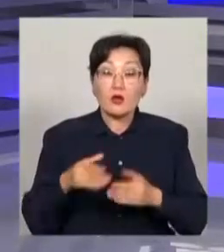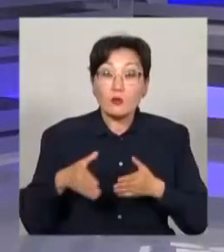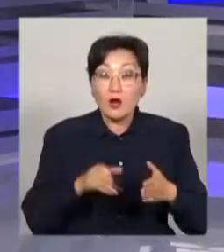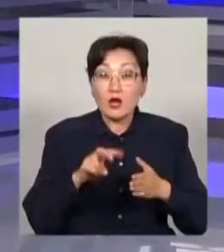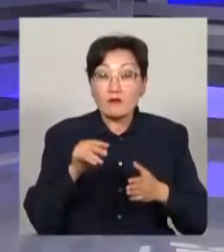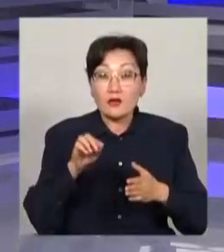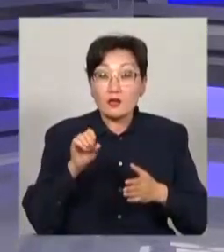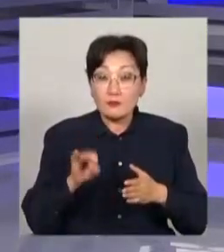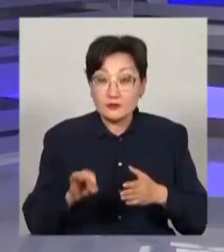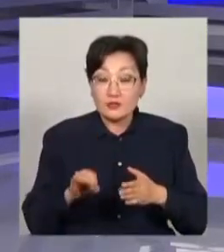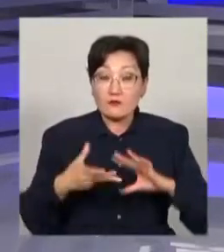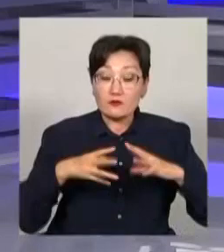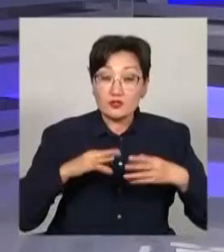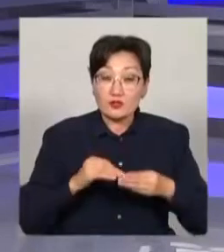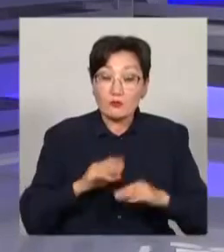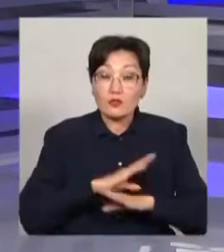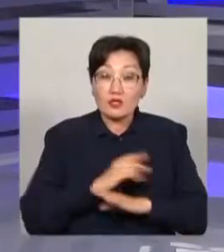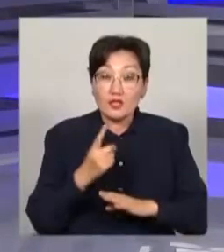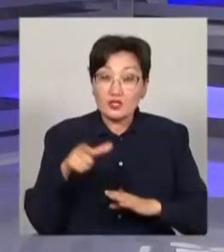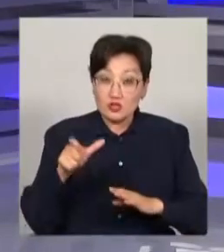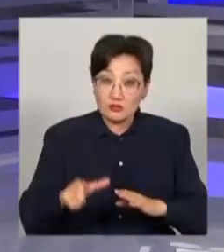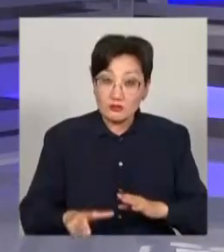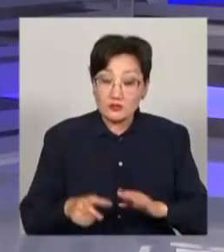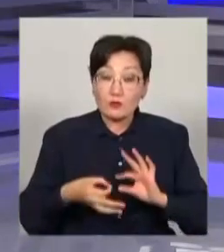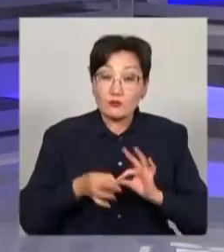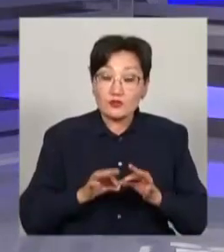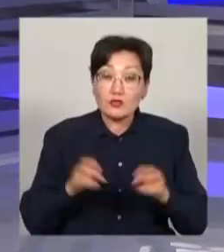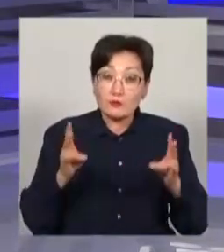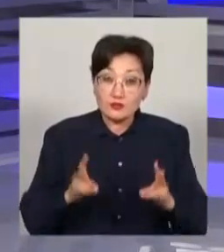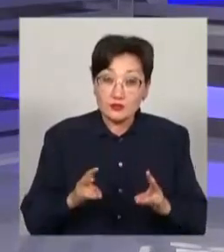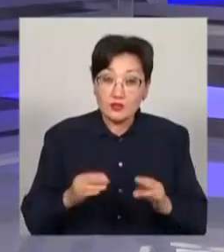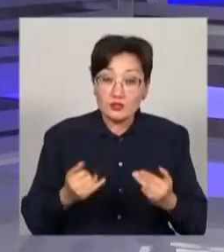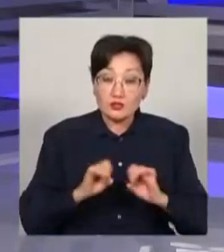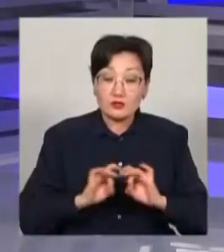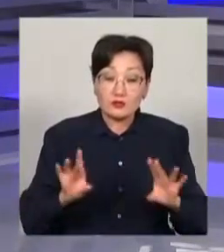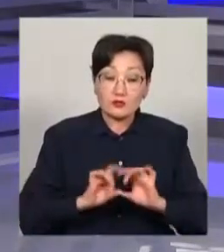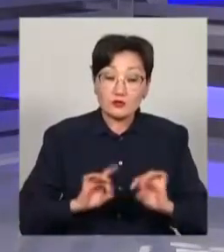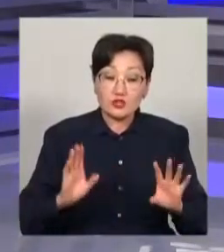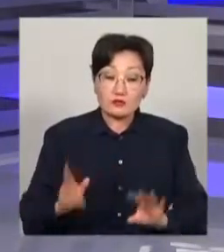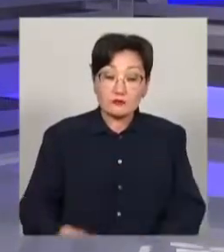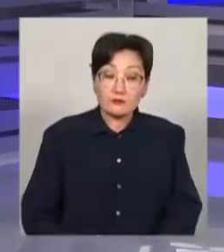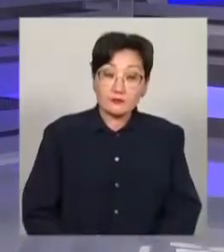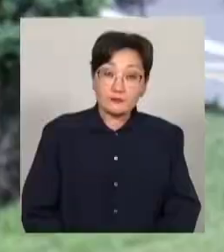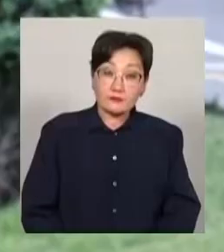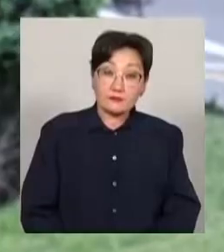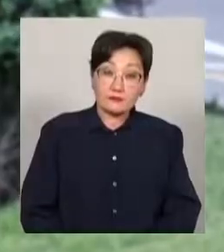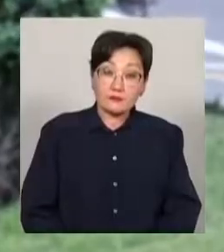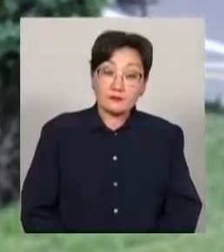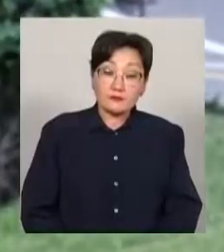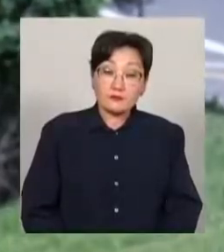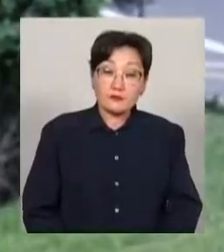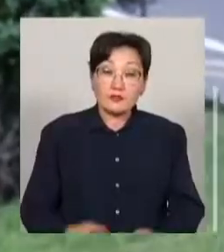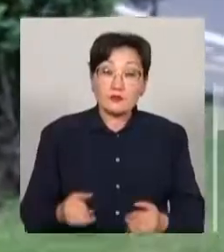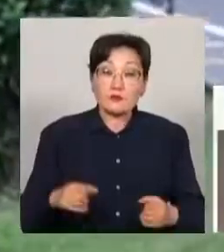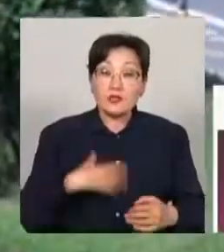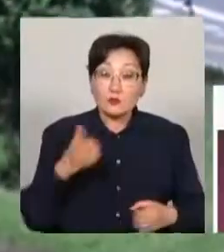проспекте Аль-Фараби. В результате погиб один человек. Подробности трагедии в материале Айданы Нураш.